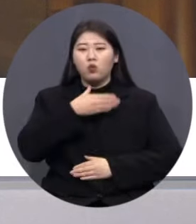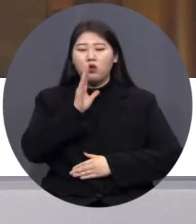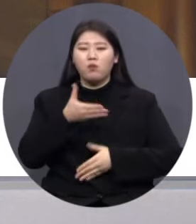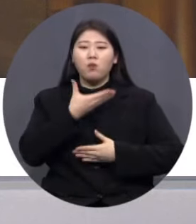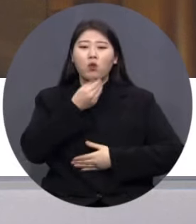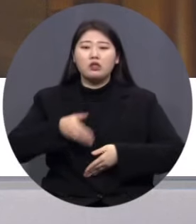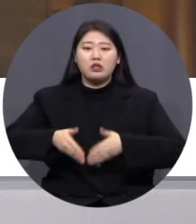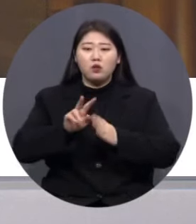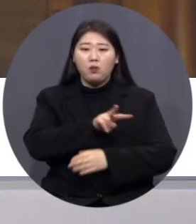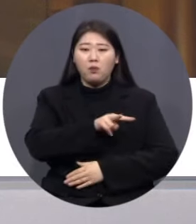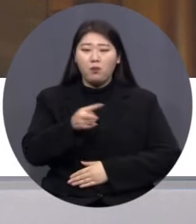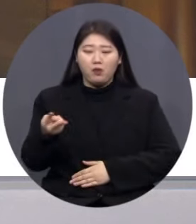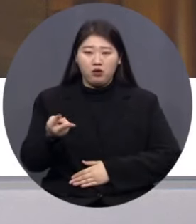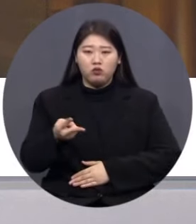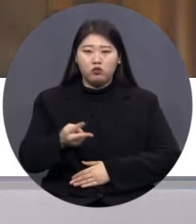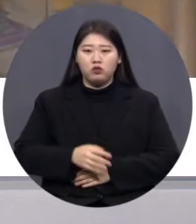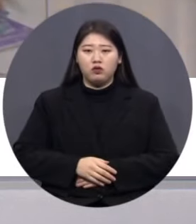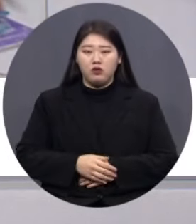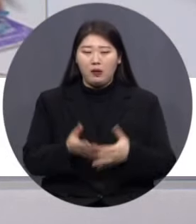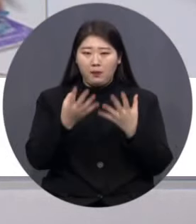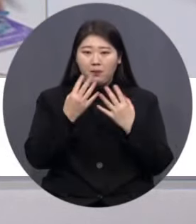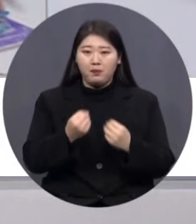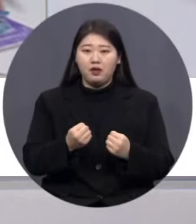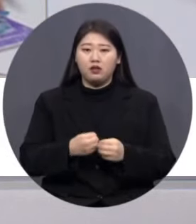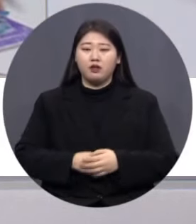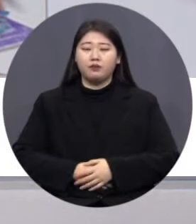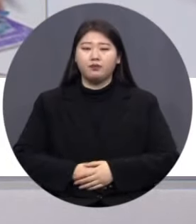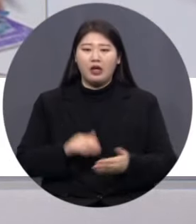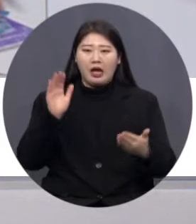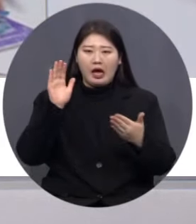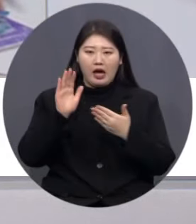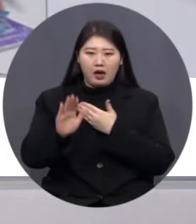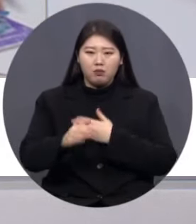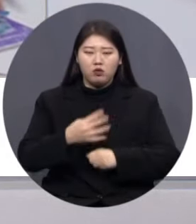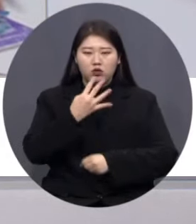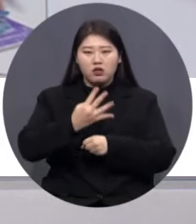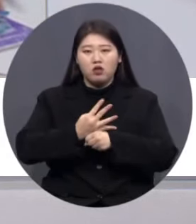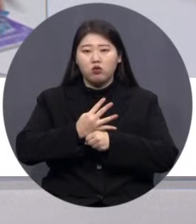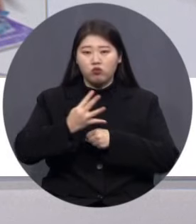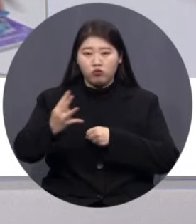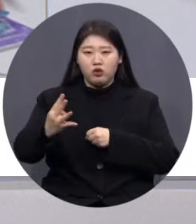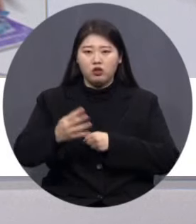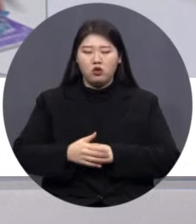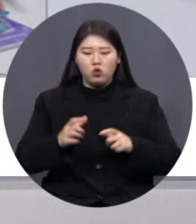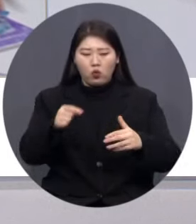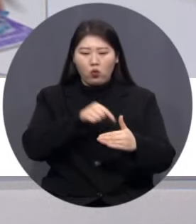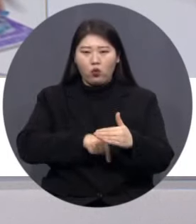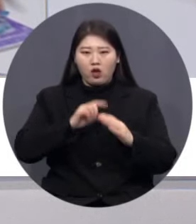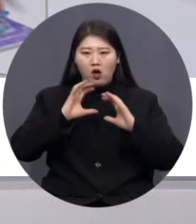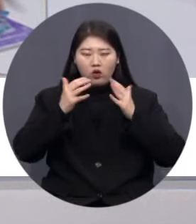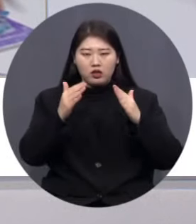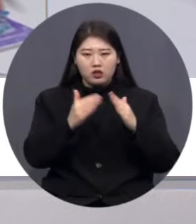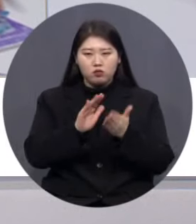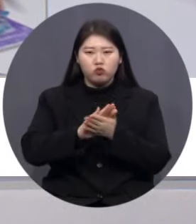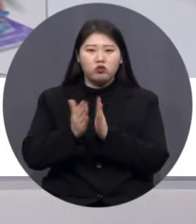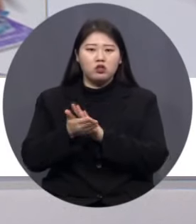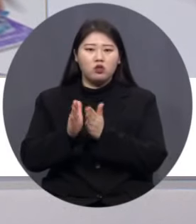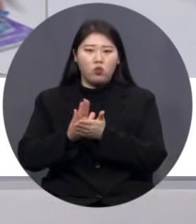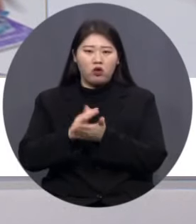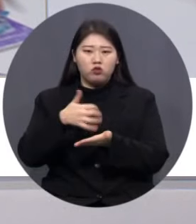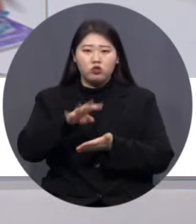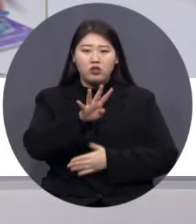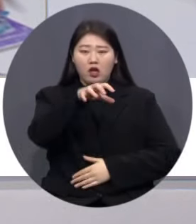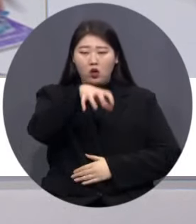시설로 전환하는 사례가 다르고 있습니다 예 앞으로 4년 뒤에는 돈의 어린이 집과 유치원네 곳